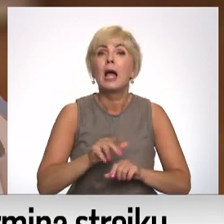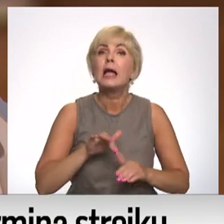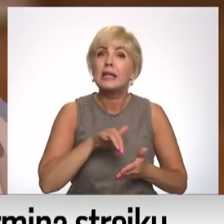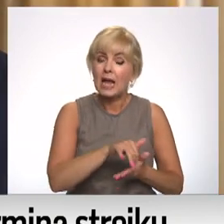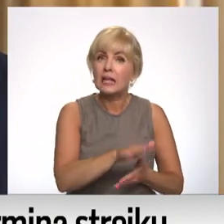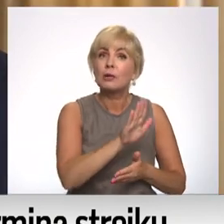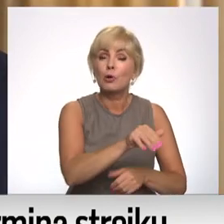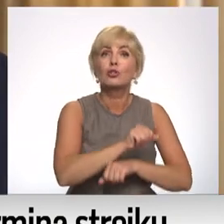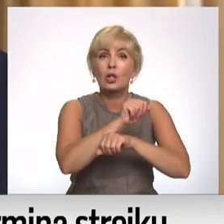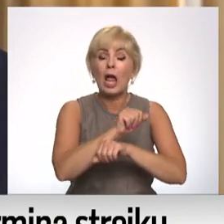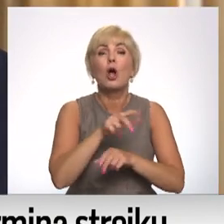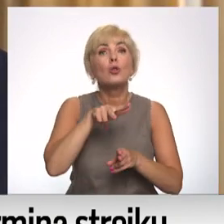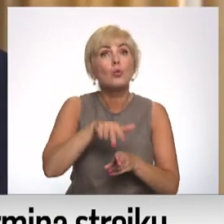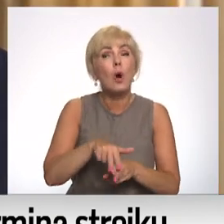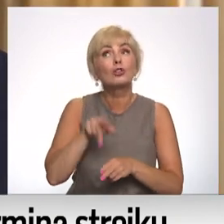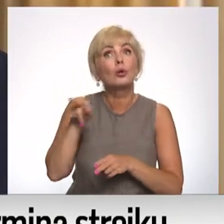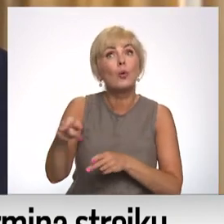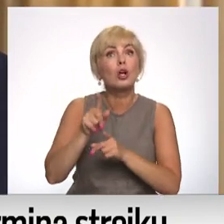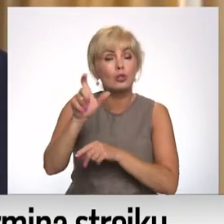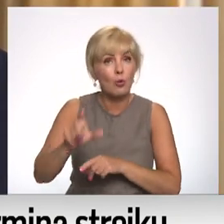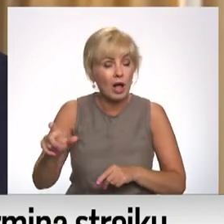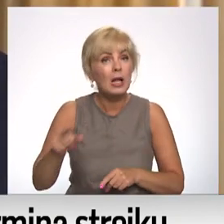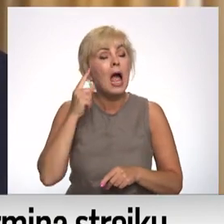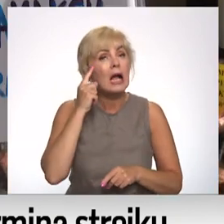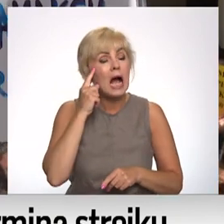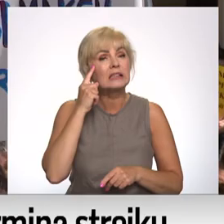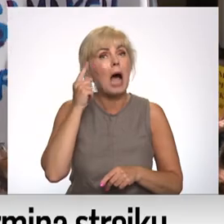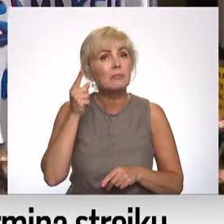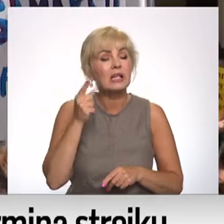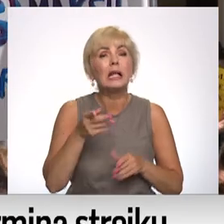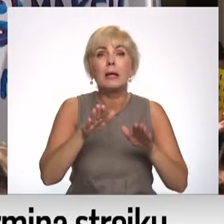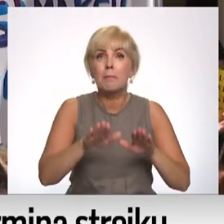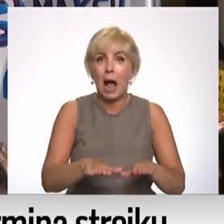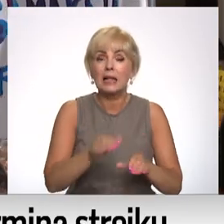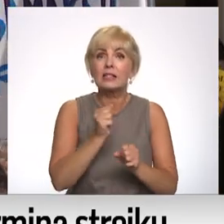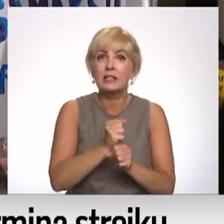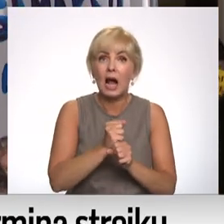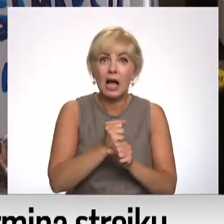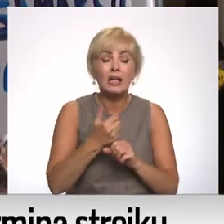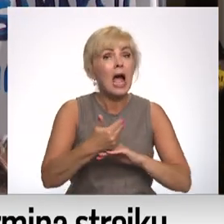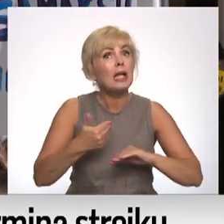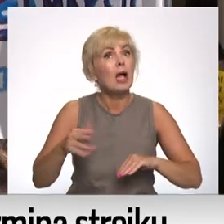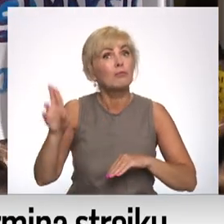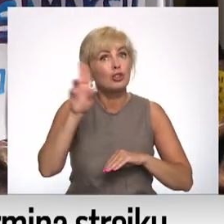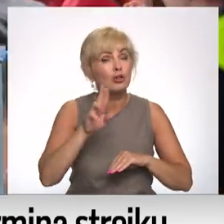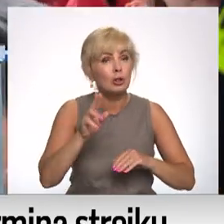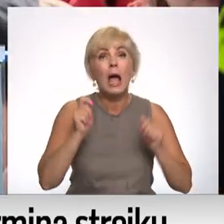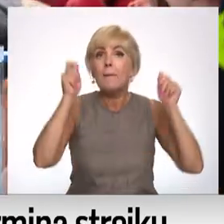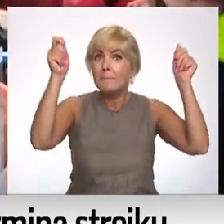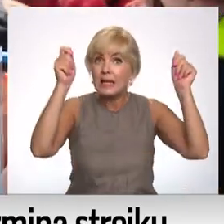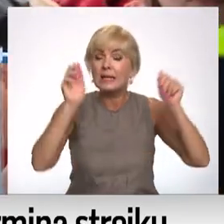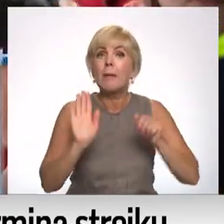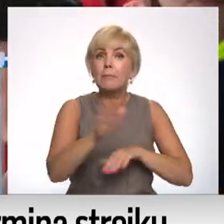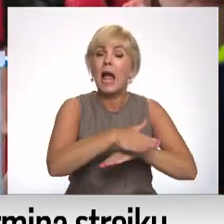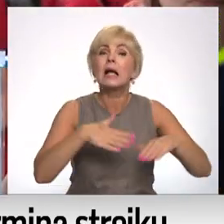mēs noslogosim tos skolotājus, kas apzinīgi paliks strādāt. Iepriekš jūnijā piketā pie Saimas